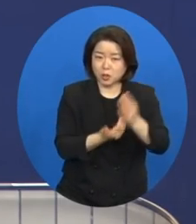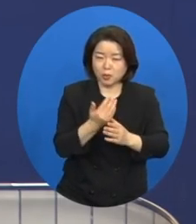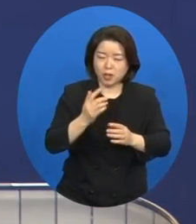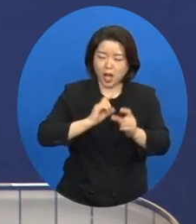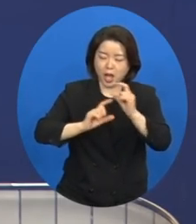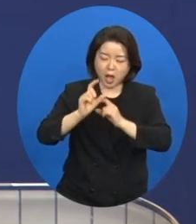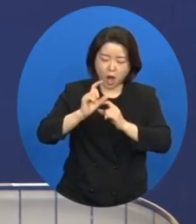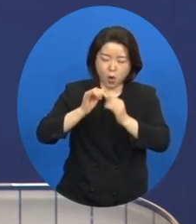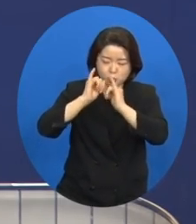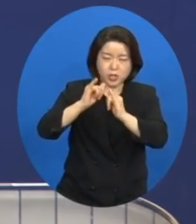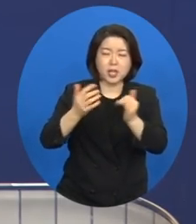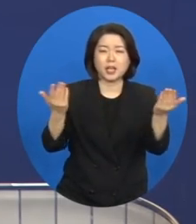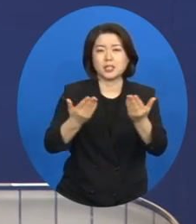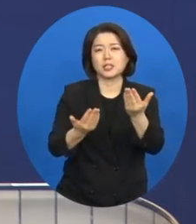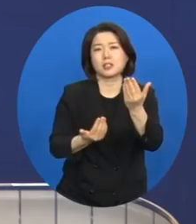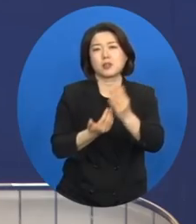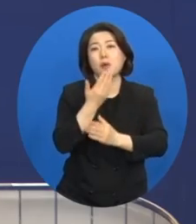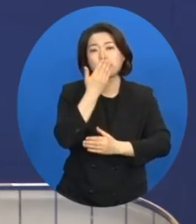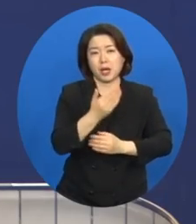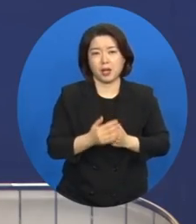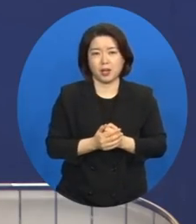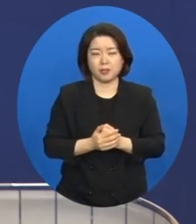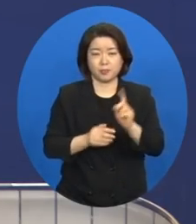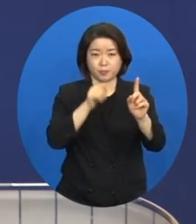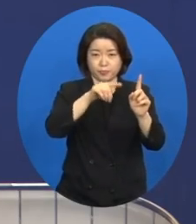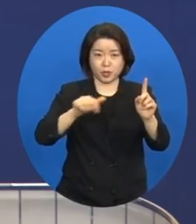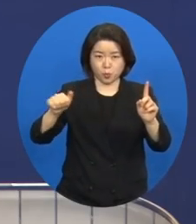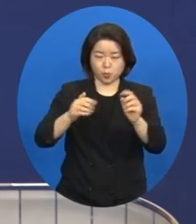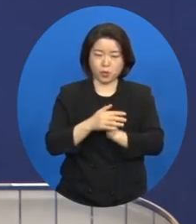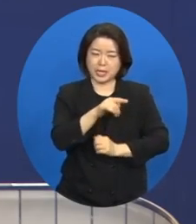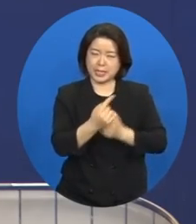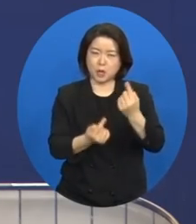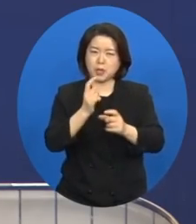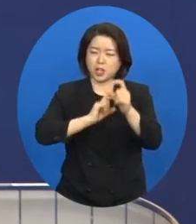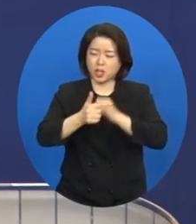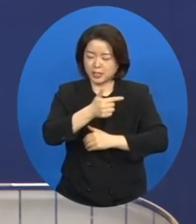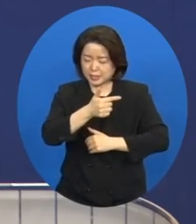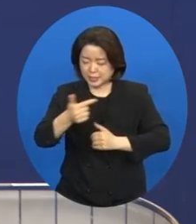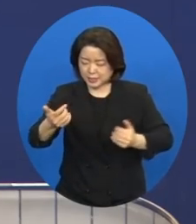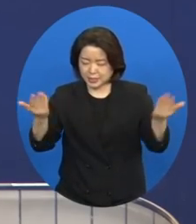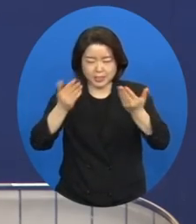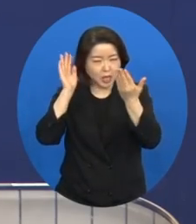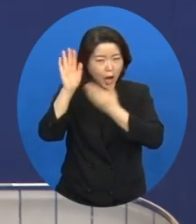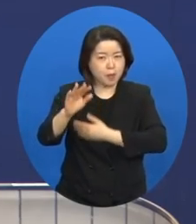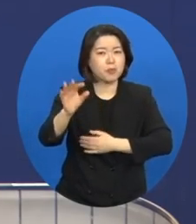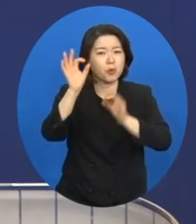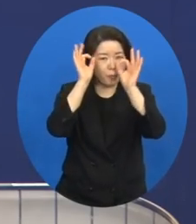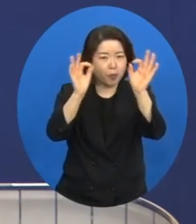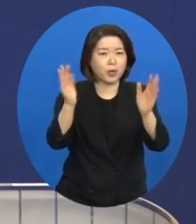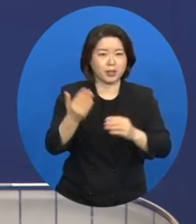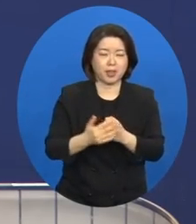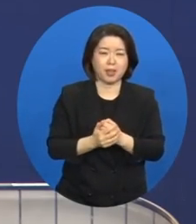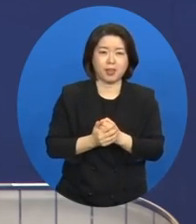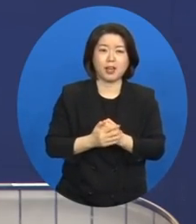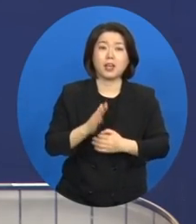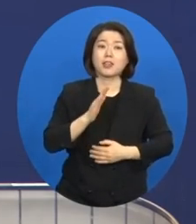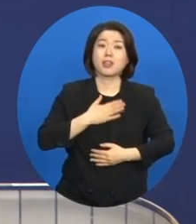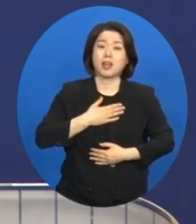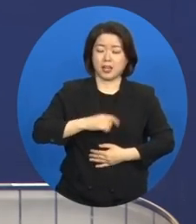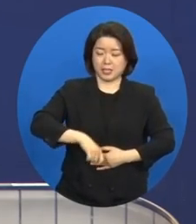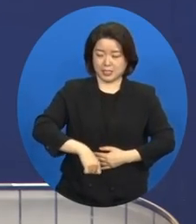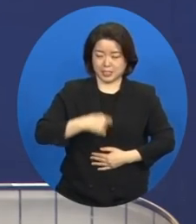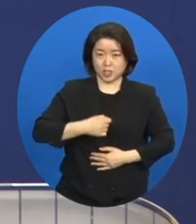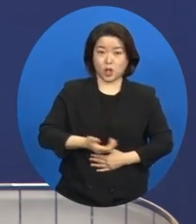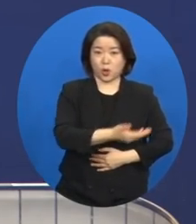그것이 51절입니다. 이것보다 더 큰 일을 너가 볼 것이다. 예수께서 그에게 또 말씀하셨다. 내가 진정으로 진정으로